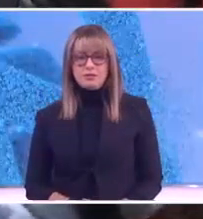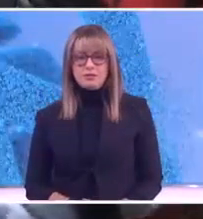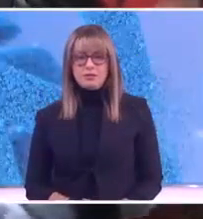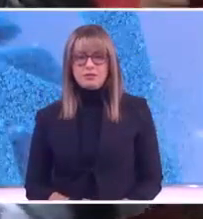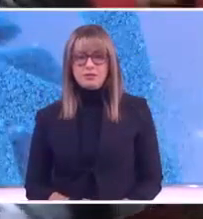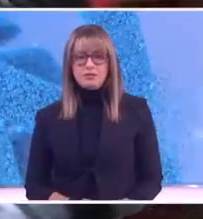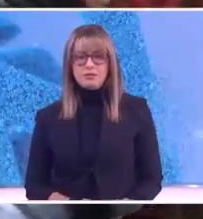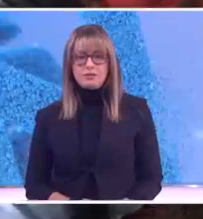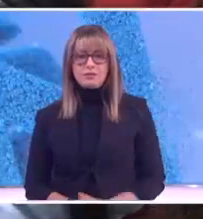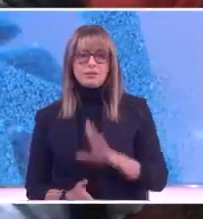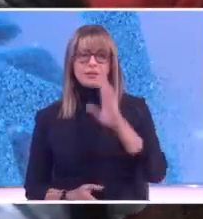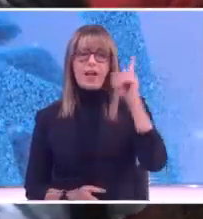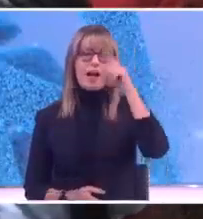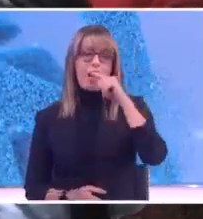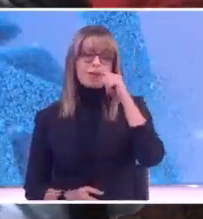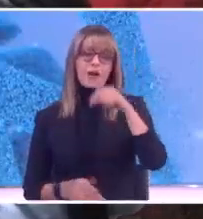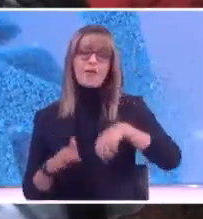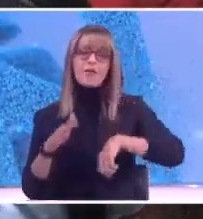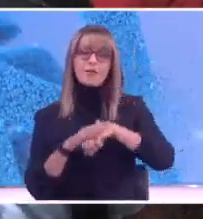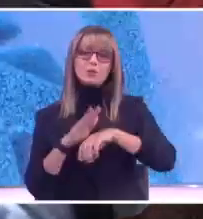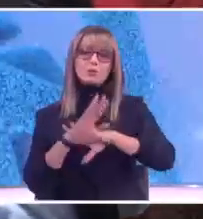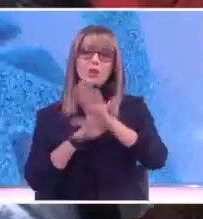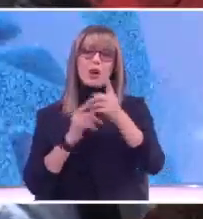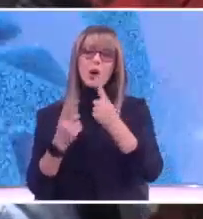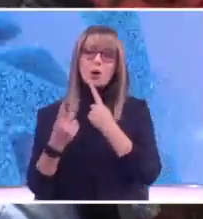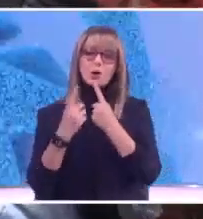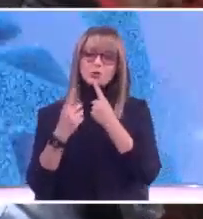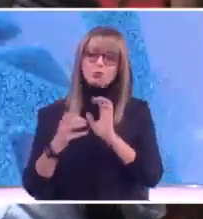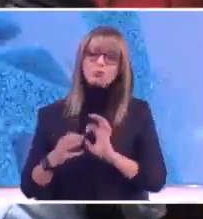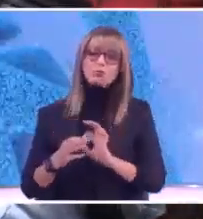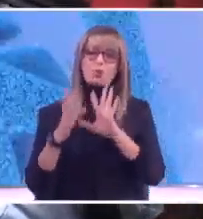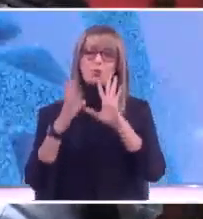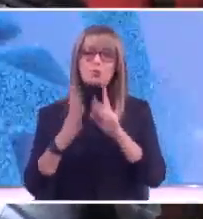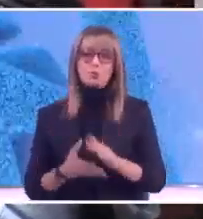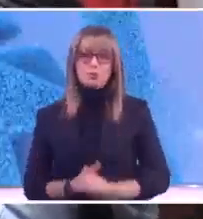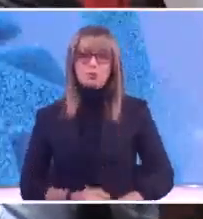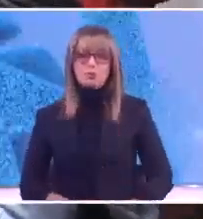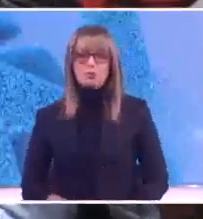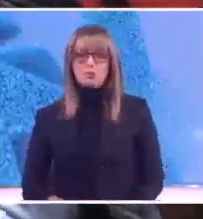Yöre halkı Afrikalı futbolcularla dil sorununu da çözdü.